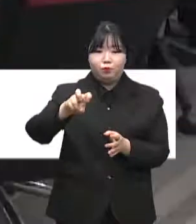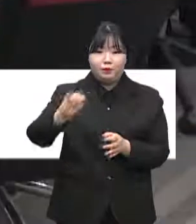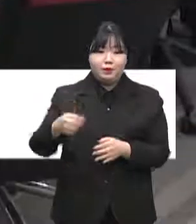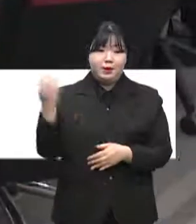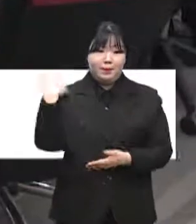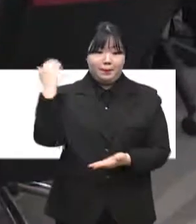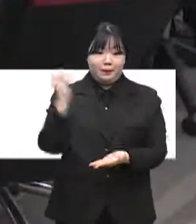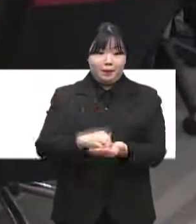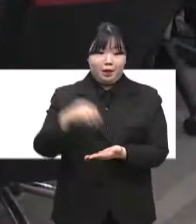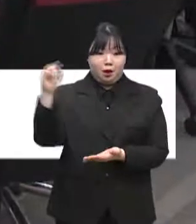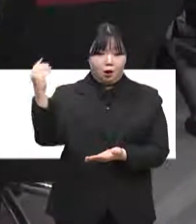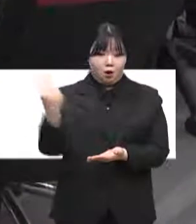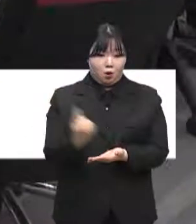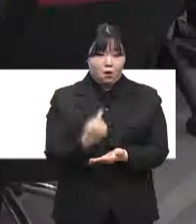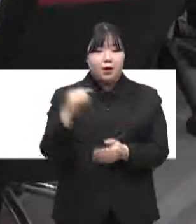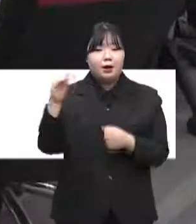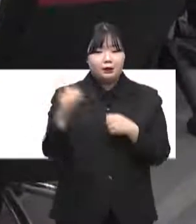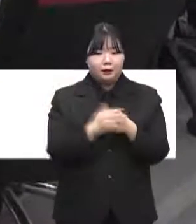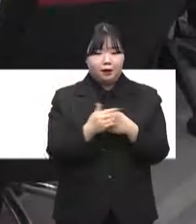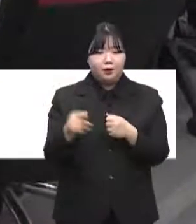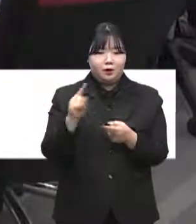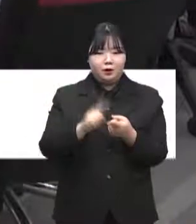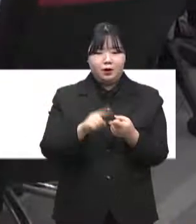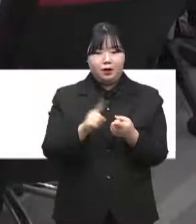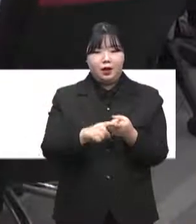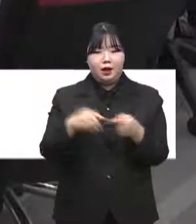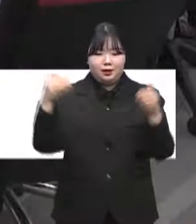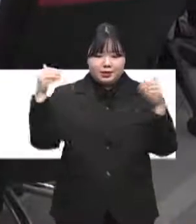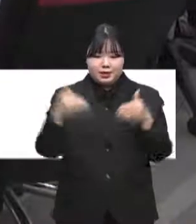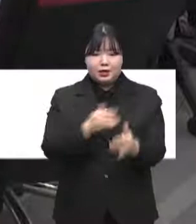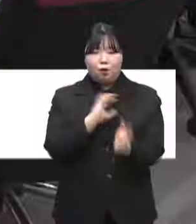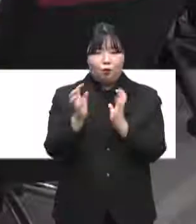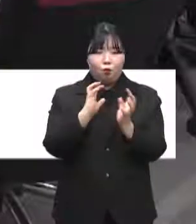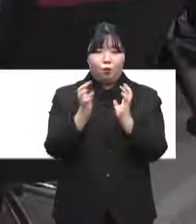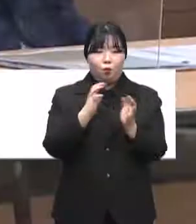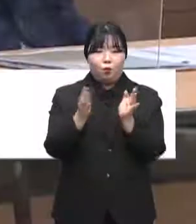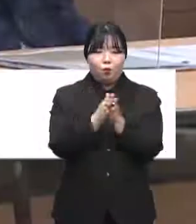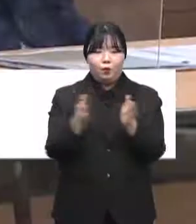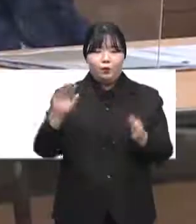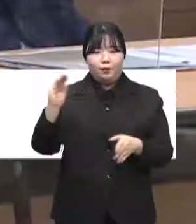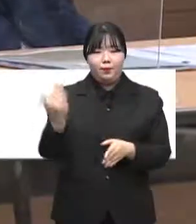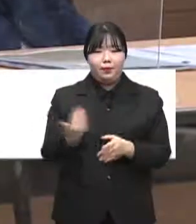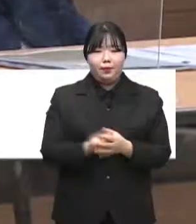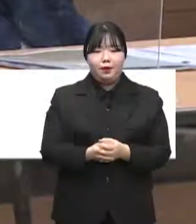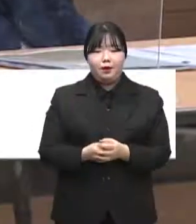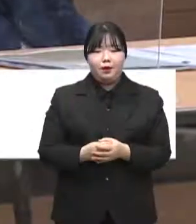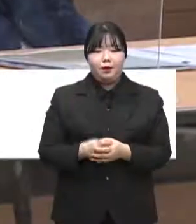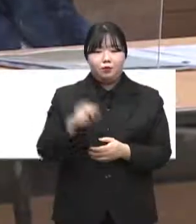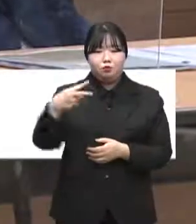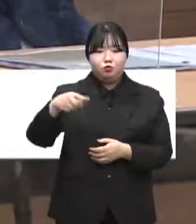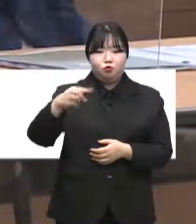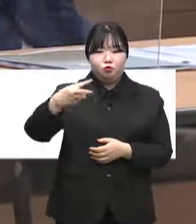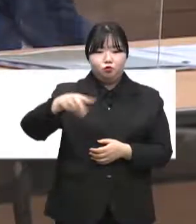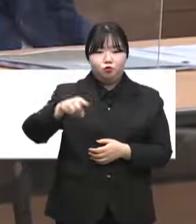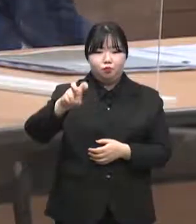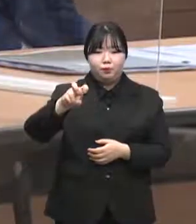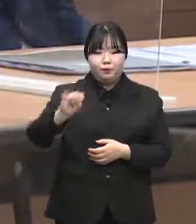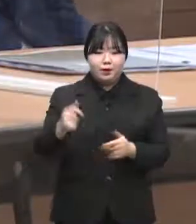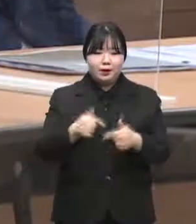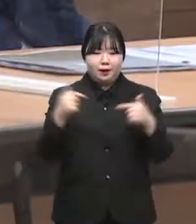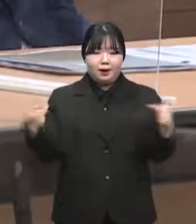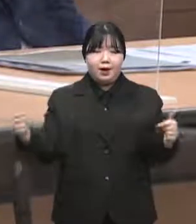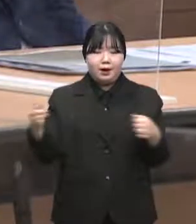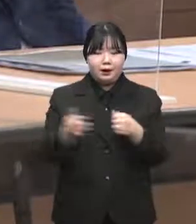따라 두루미 보호 방안에 대한 집중적인 논의가 진행되었습니다 이번 간담 에선 두루미의 개체수 증가에 따라